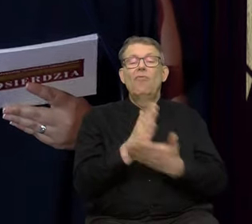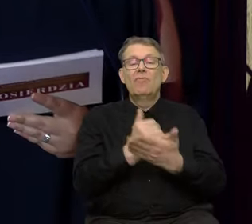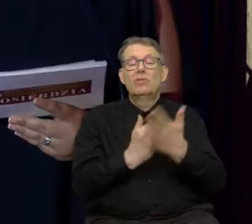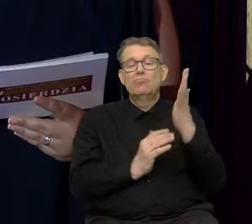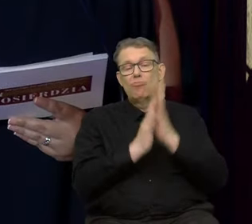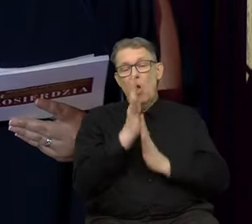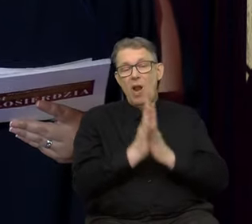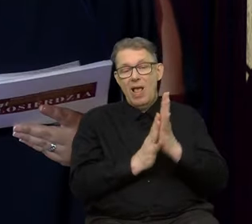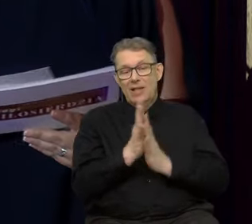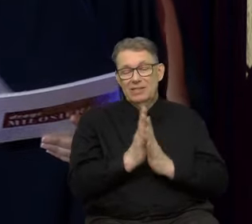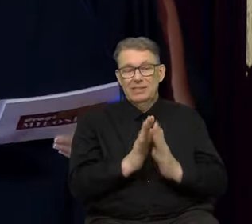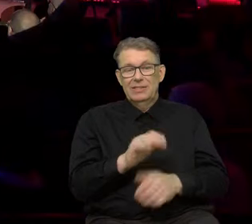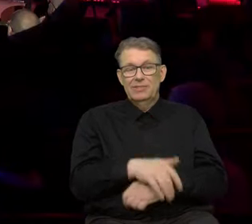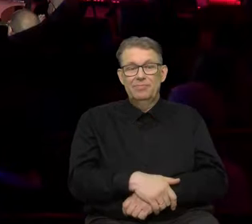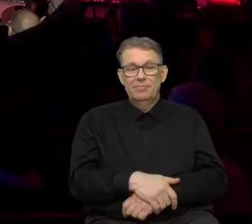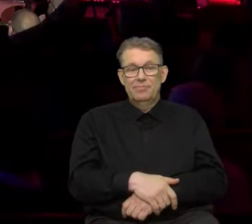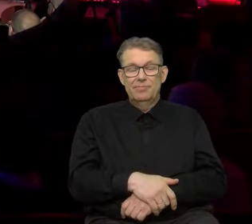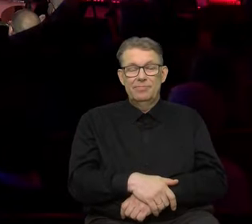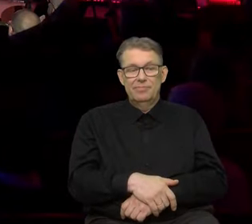podlaskie.